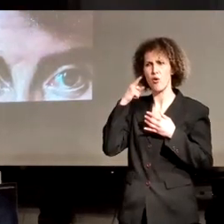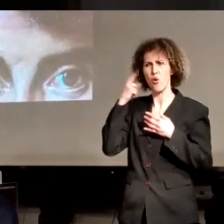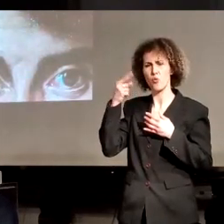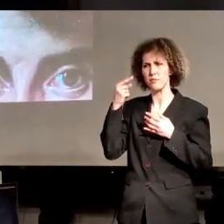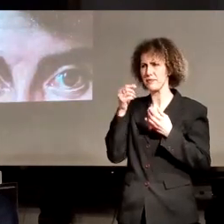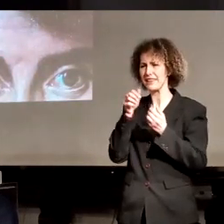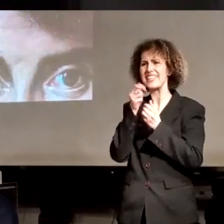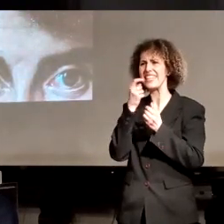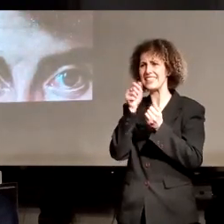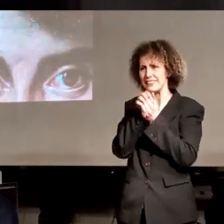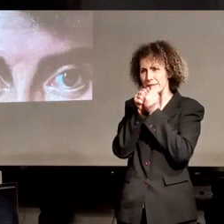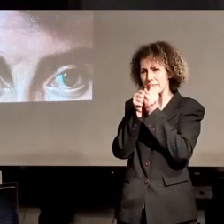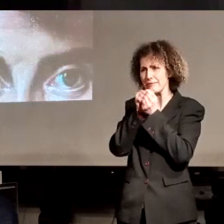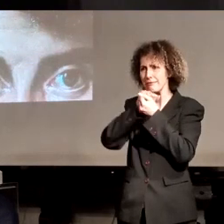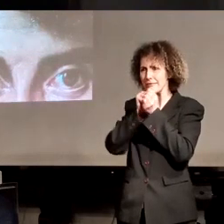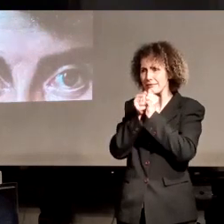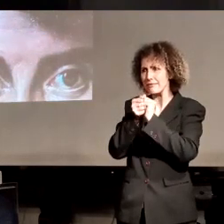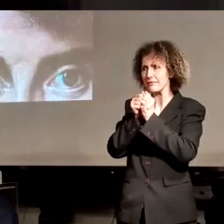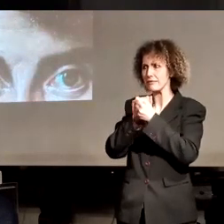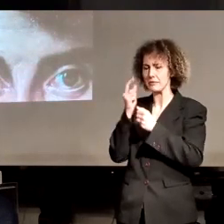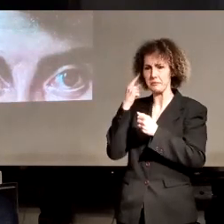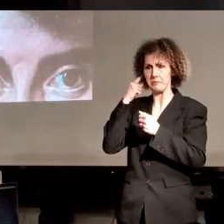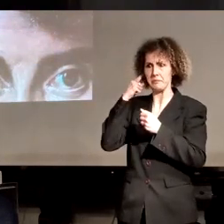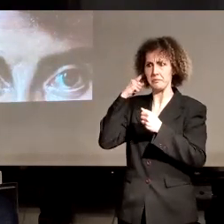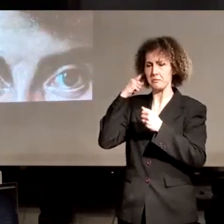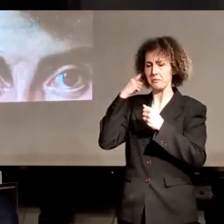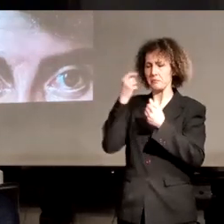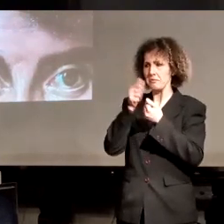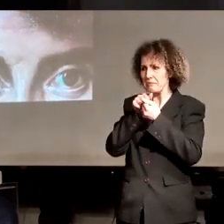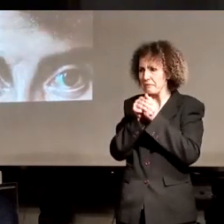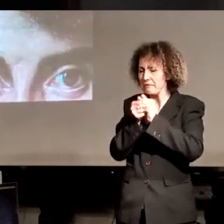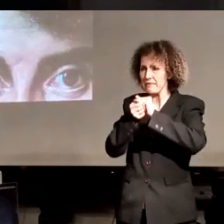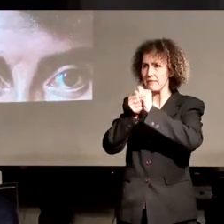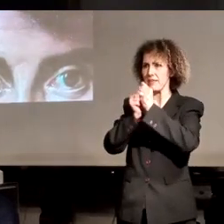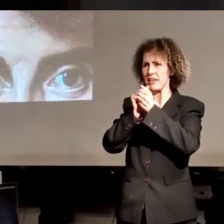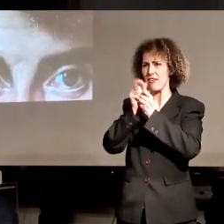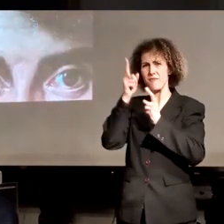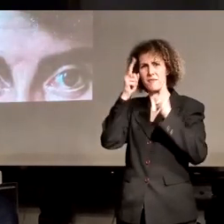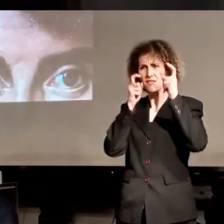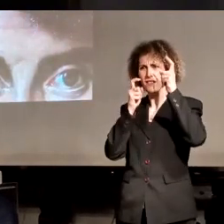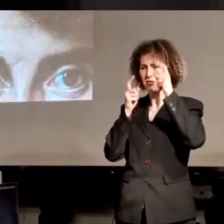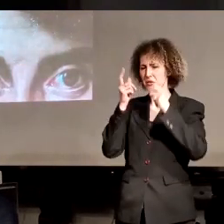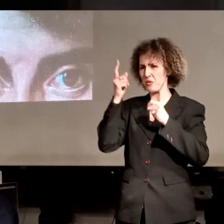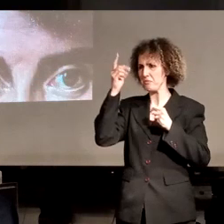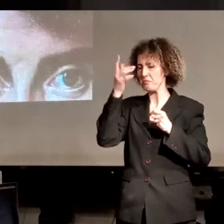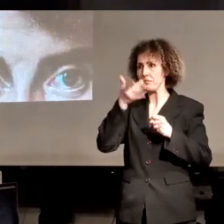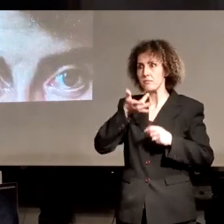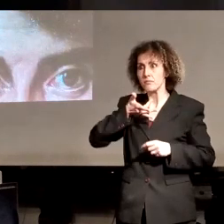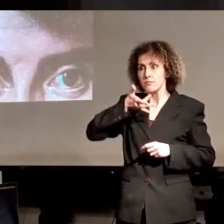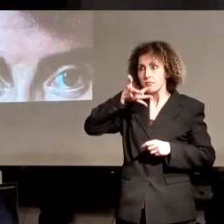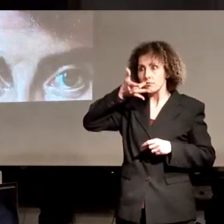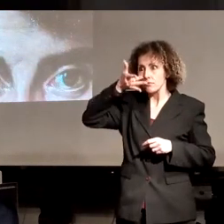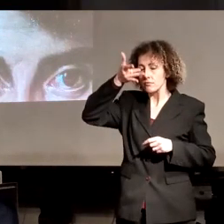serrati nella morsa convulsa delle mascelle e il volto era così spettrale da farmi seriamente